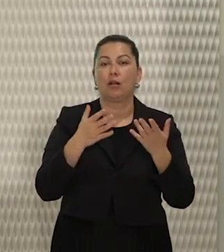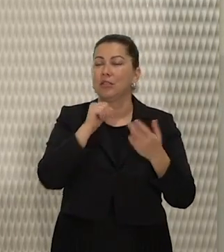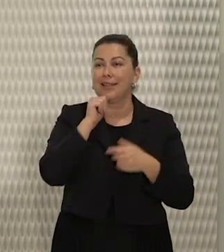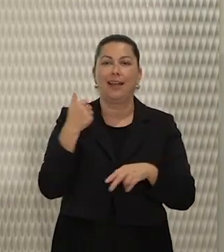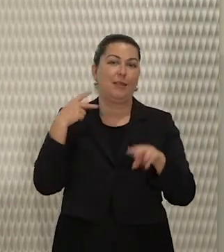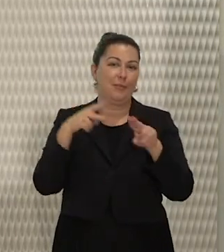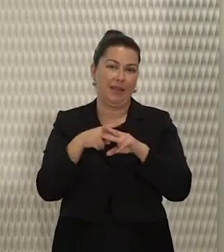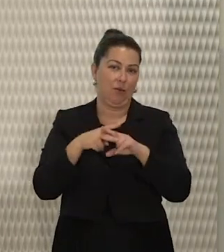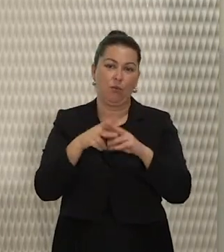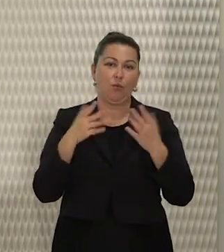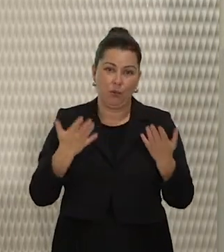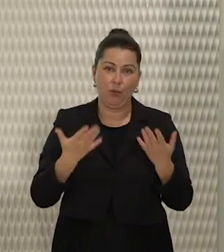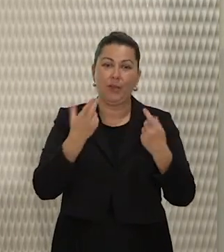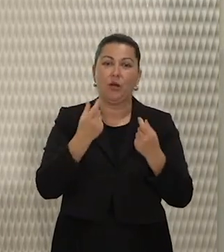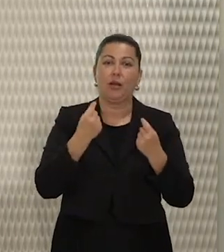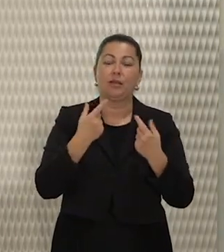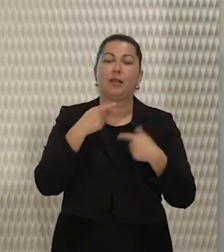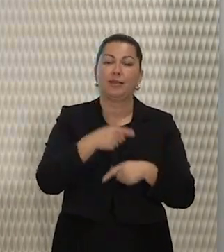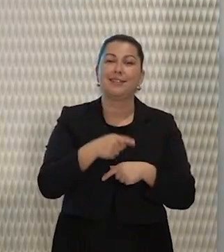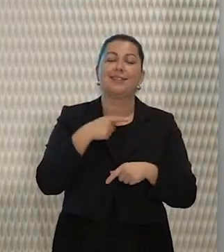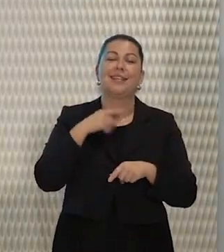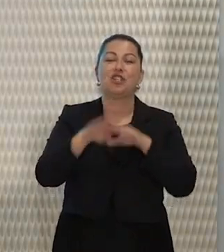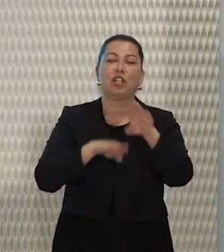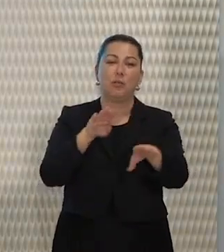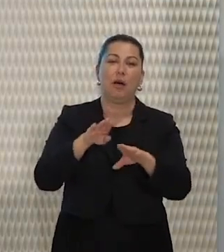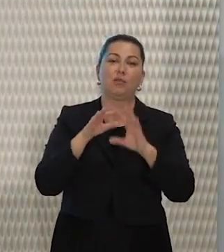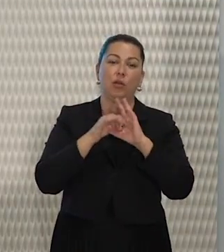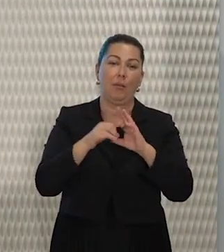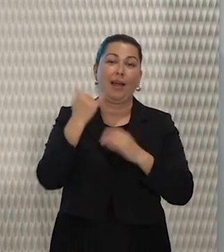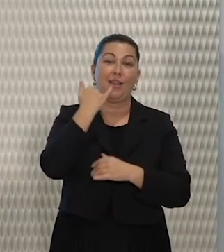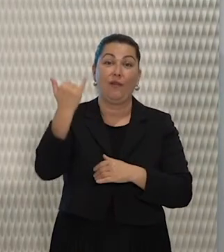sondern es ist der Schrittmacher für Innovation.